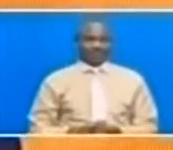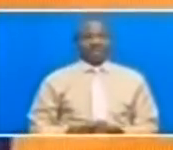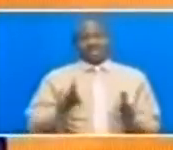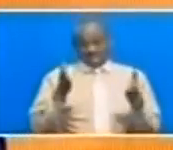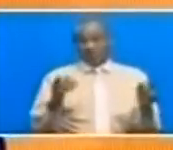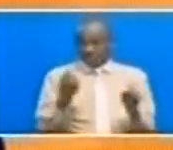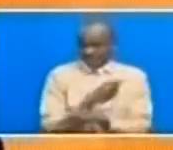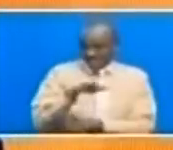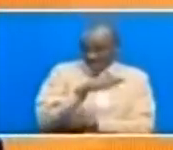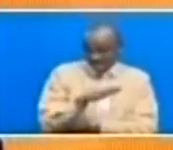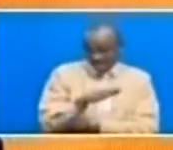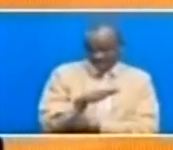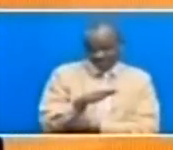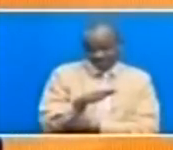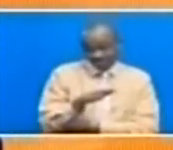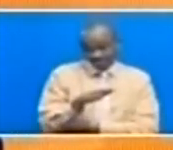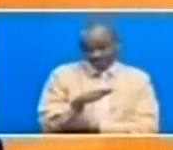Naam, kwingineko ni kwamba